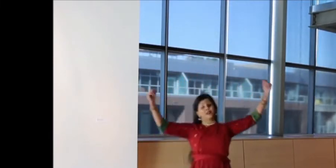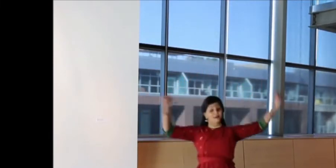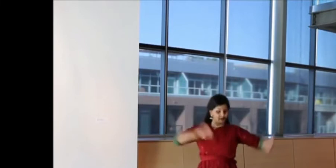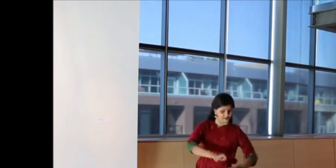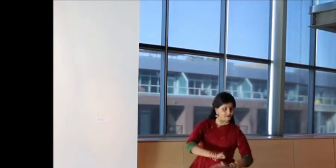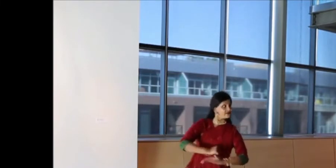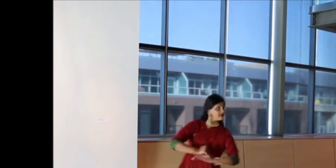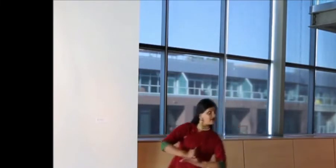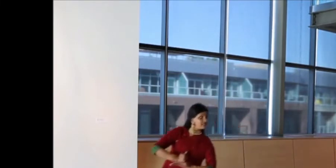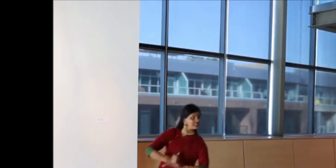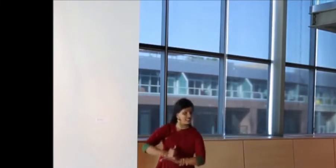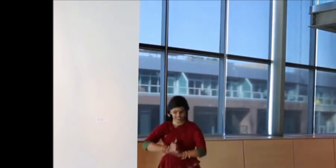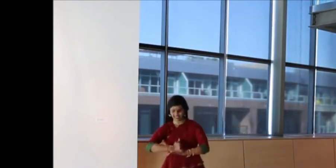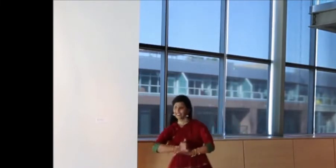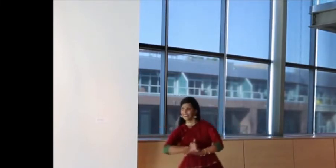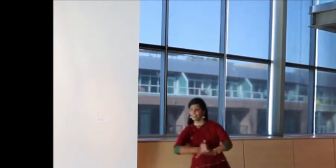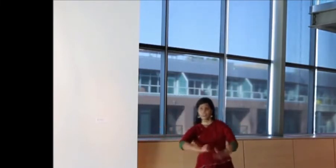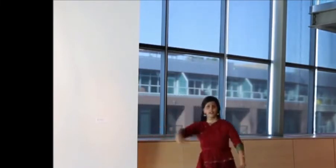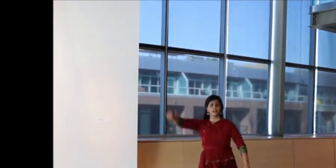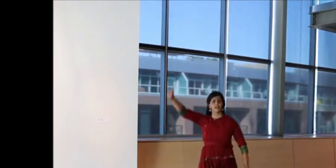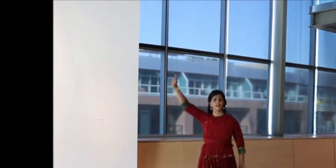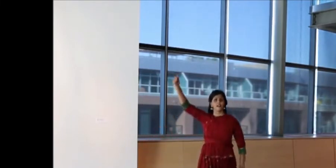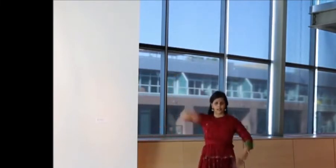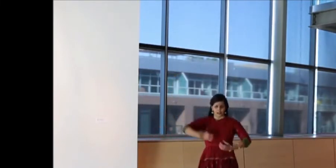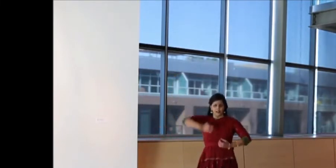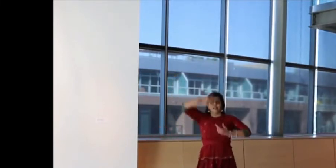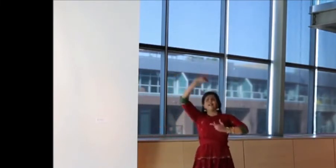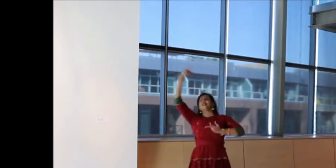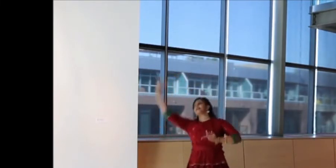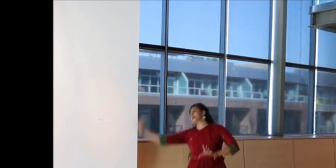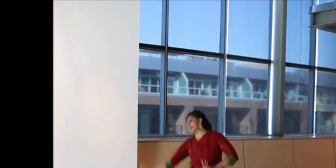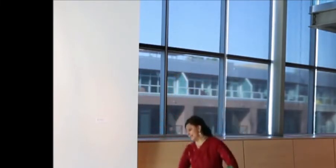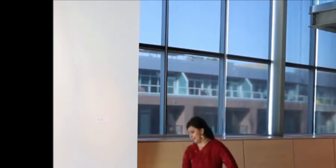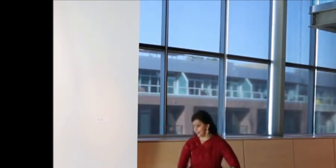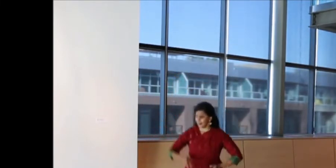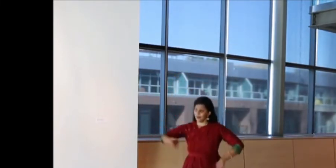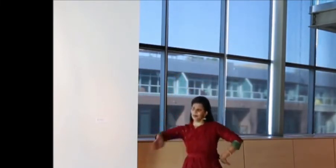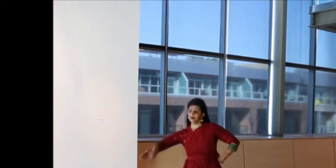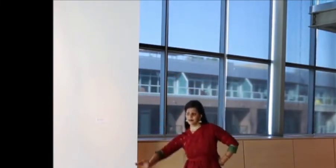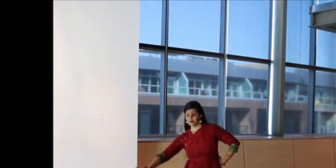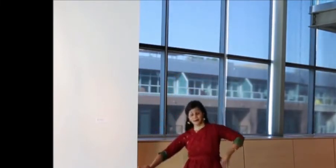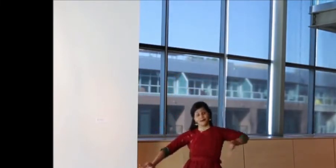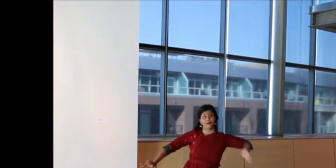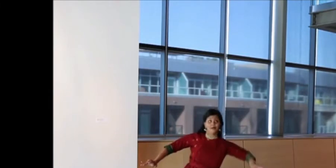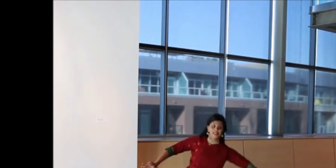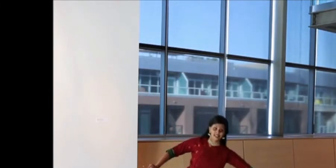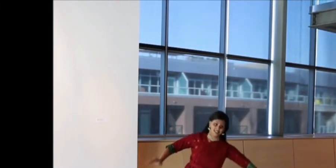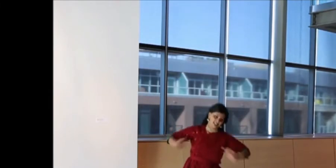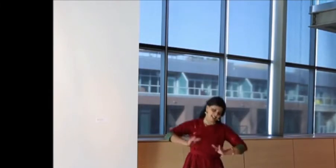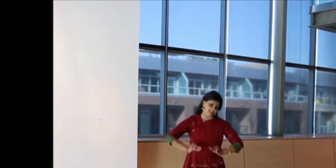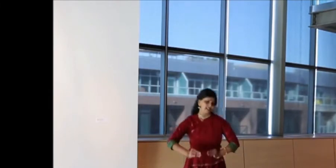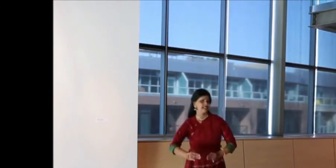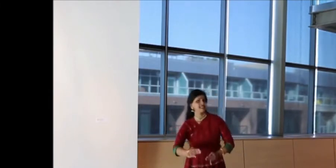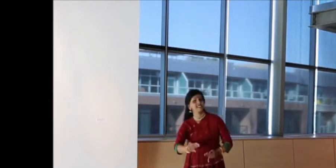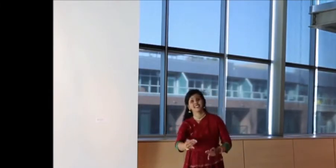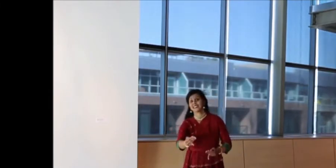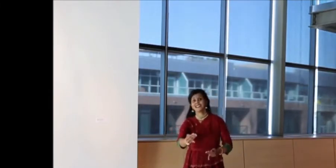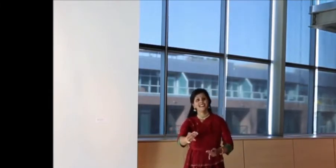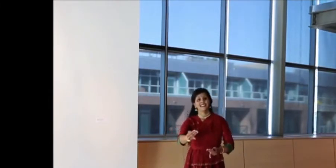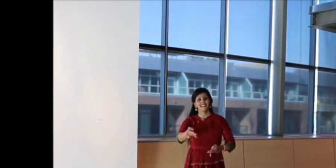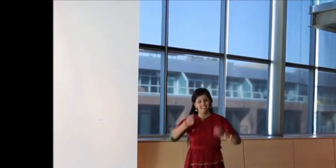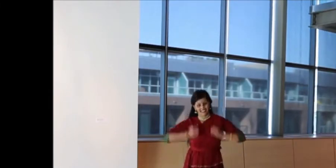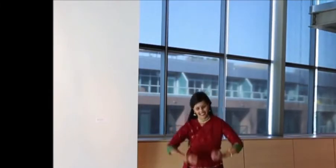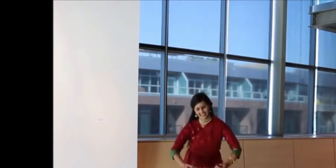சிவன் மகன் முருகன் முருகன் முருகன் அருள்தரும் குருவரன் குமரன் குமரன் குமரன்